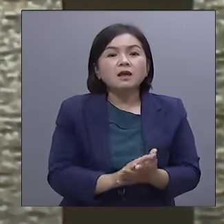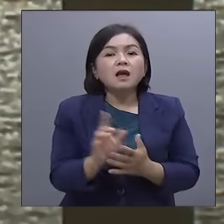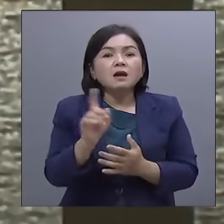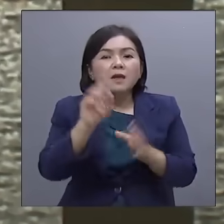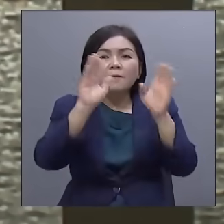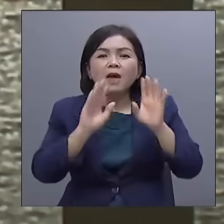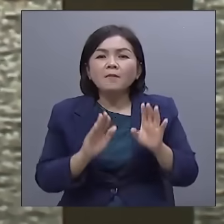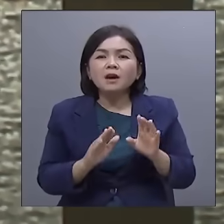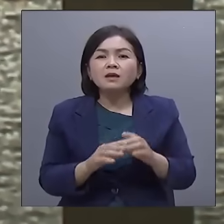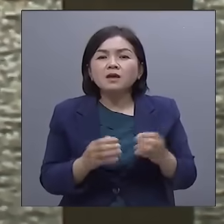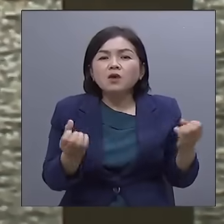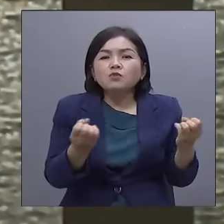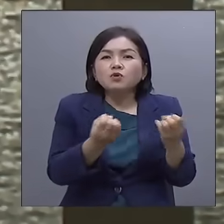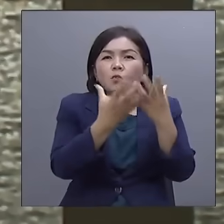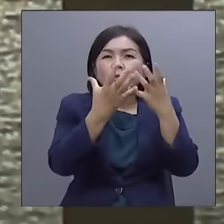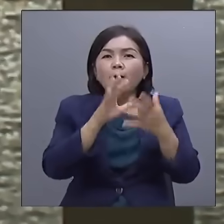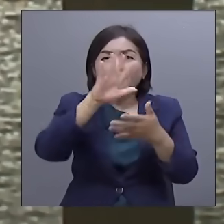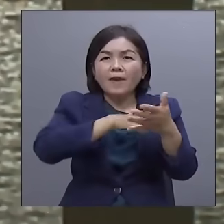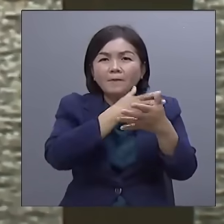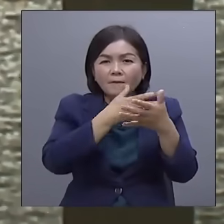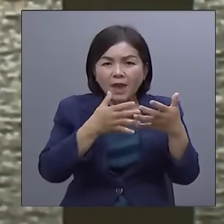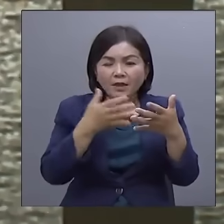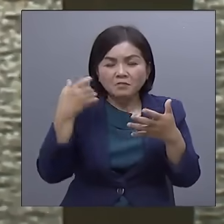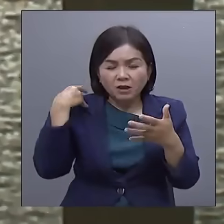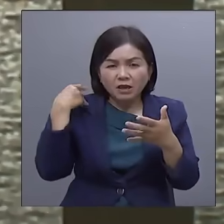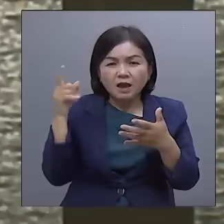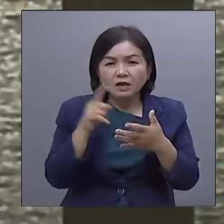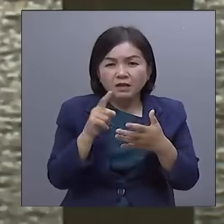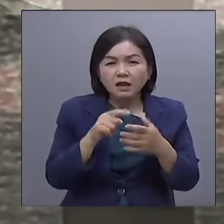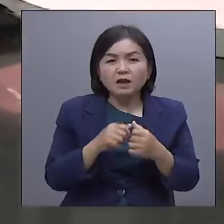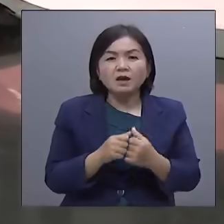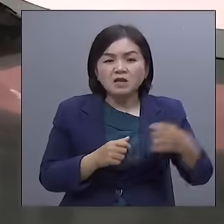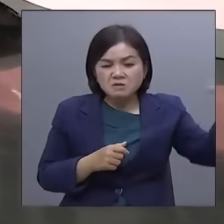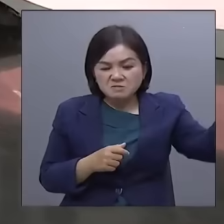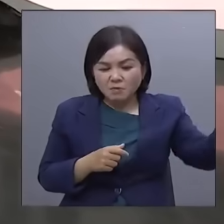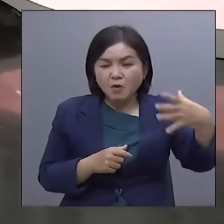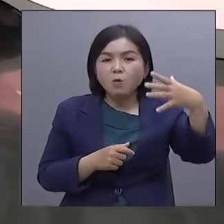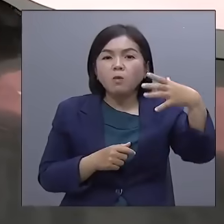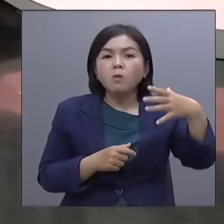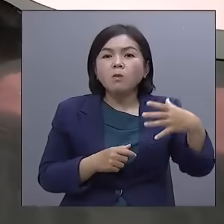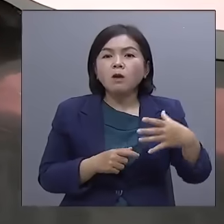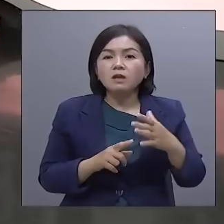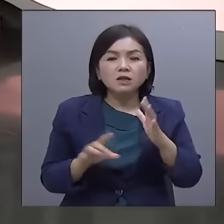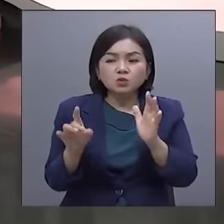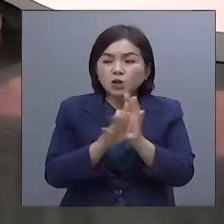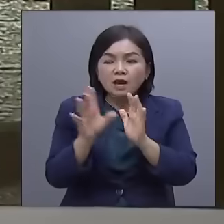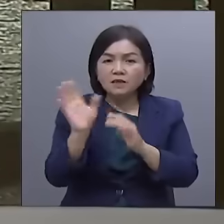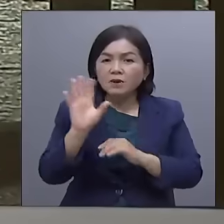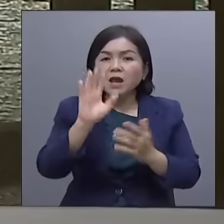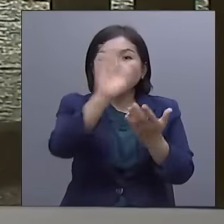สัญลักษณ์แล้วก็ทางยุทธศาสตร์การรบด้วยค่ะและนี่เองที่ทำให้การโจมตีที่เกิดขึ้นอาจจะไม่ใช่ครั้งสุดท้ายนะคะ